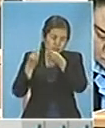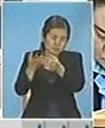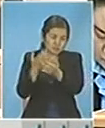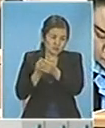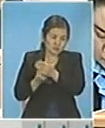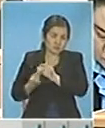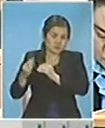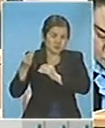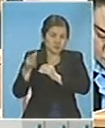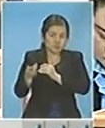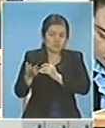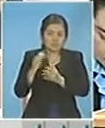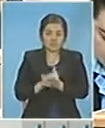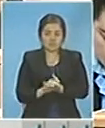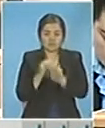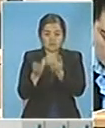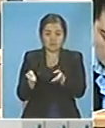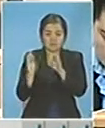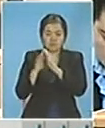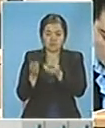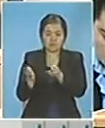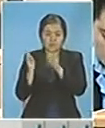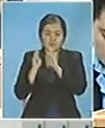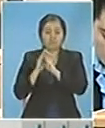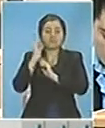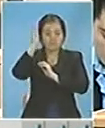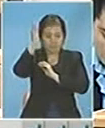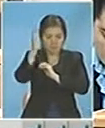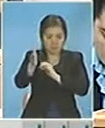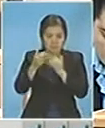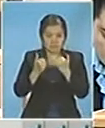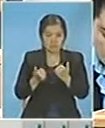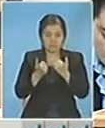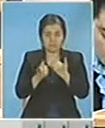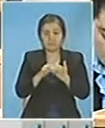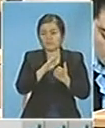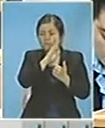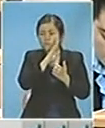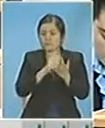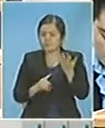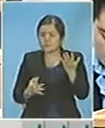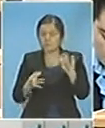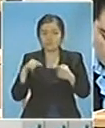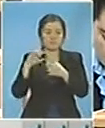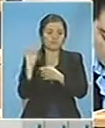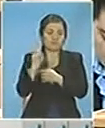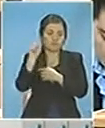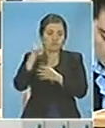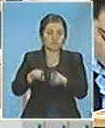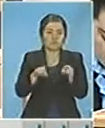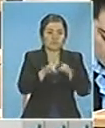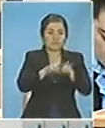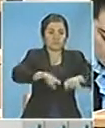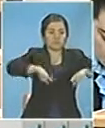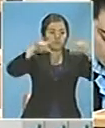ำหรับครอบครัวต่อไปนะคะเพราะว่าศิลปินแห่งชาตินะคะก็ยังมีเงิน